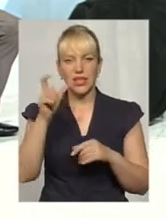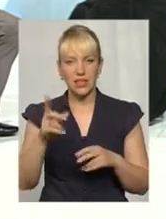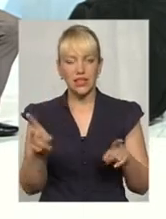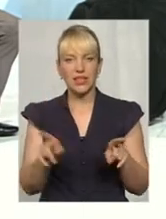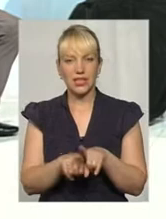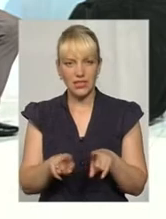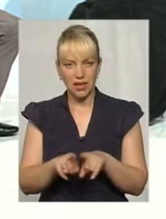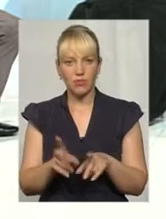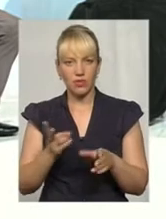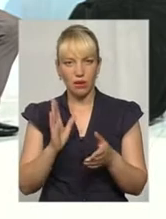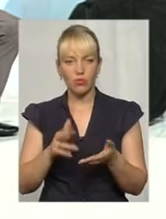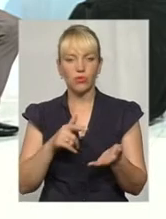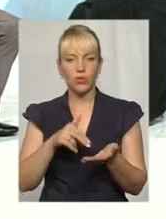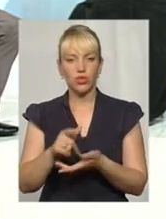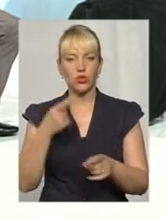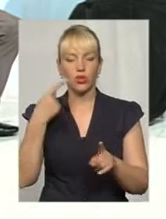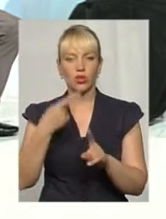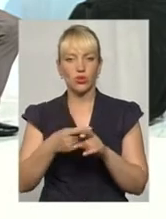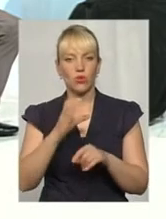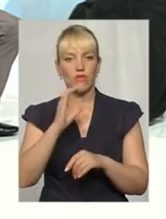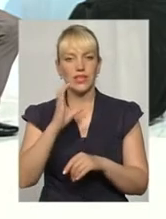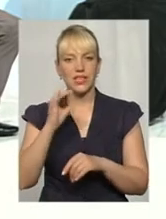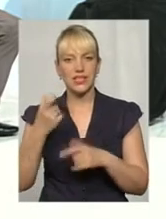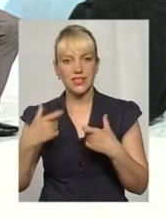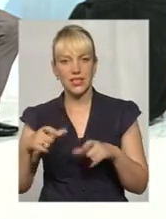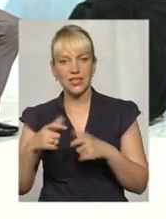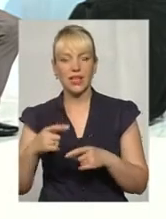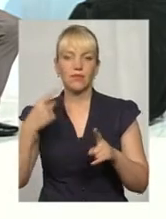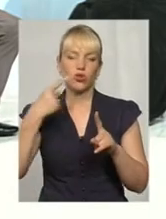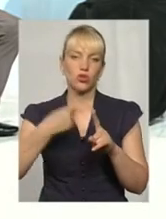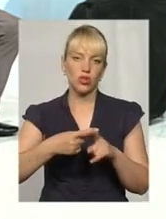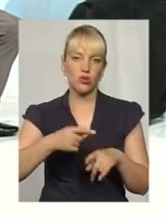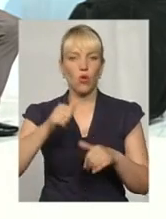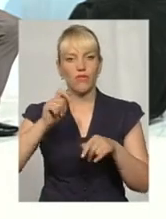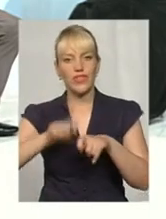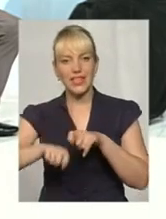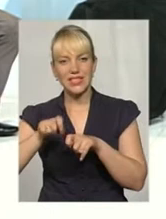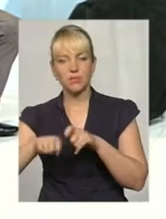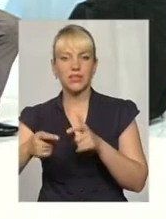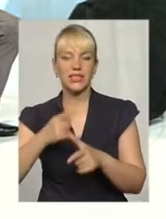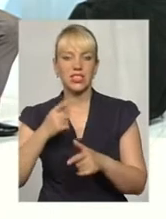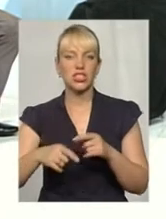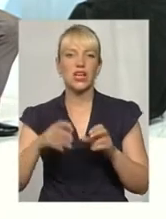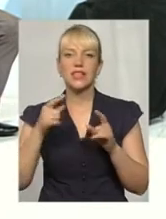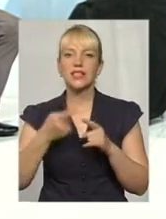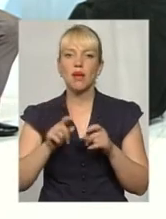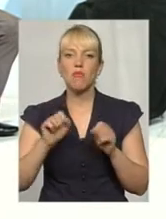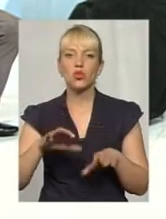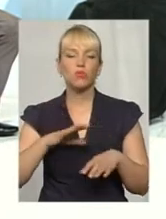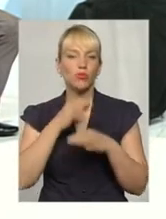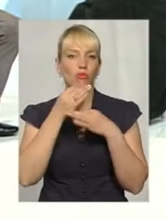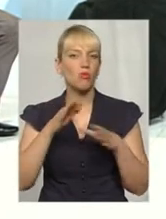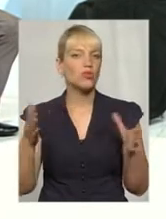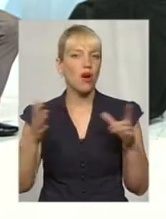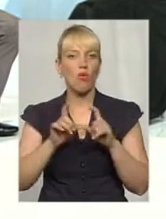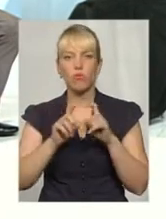пройти додаткову сесію, додаткові вступні іспити. Чи це може бути будь-де в будь-якому закладі,